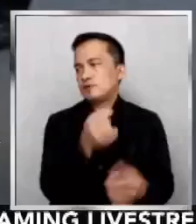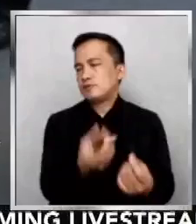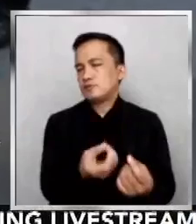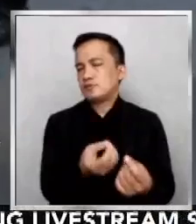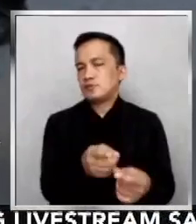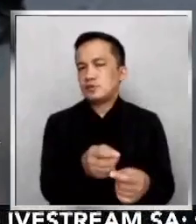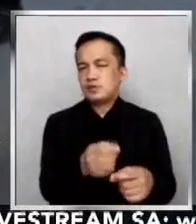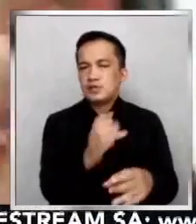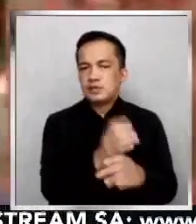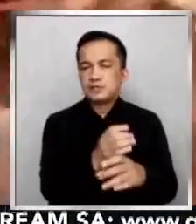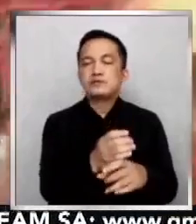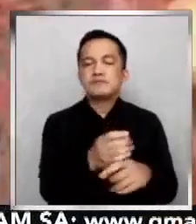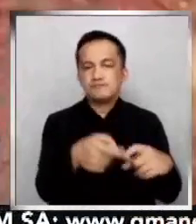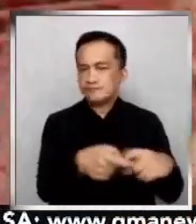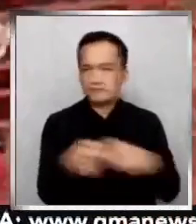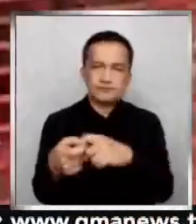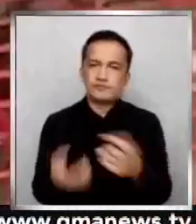ito.